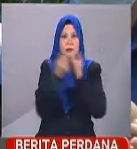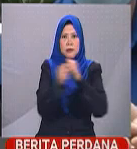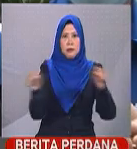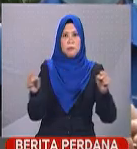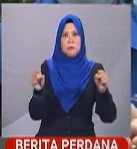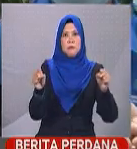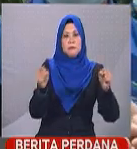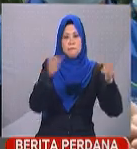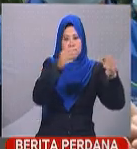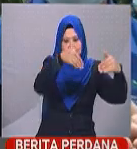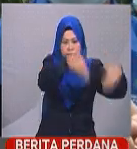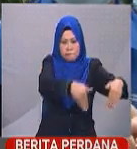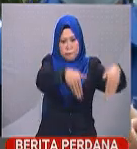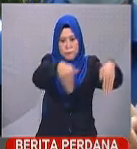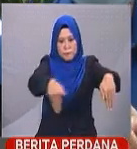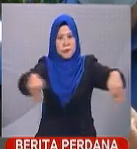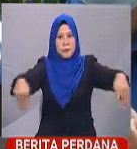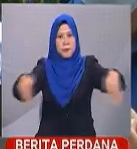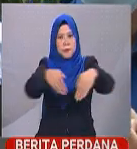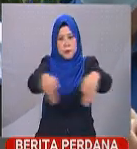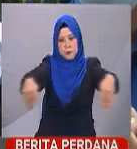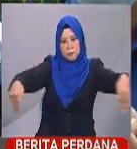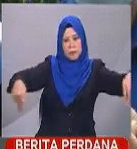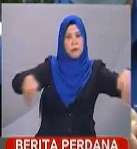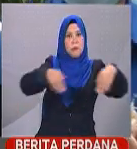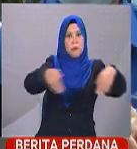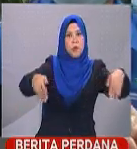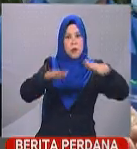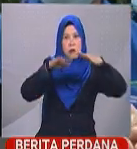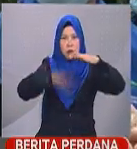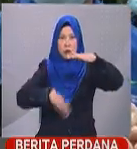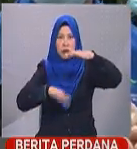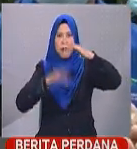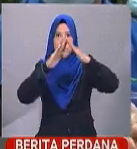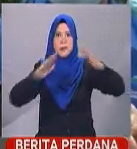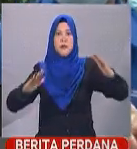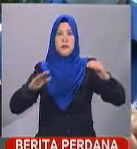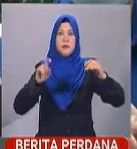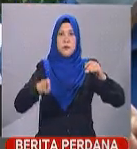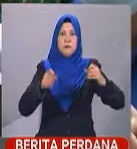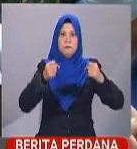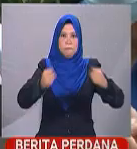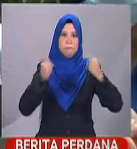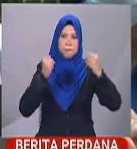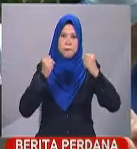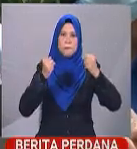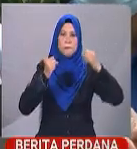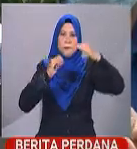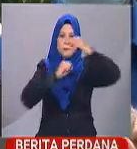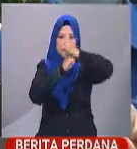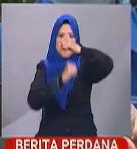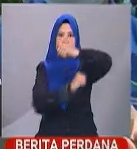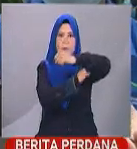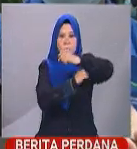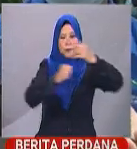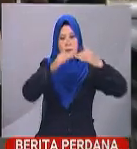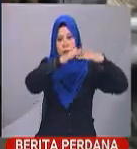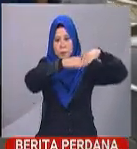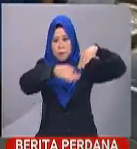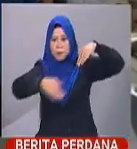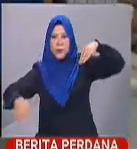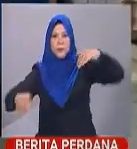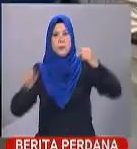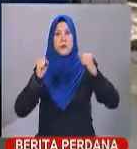piling dan juga anchor block anchor lah. Kita akan anchor ke bawah rumah untuk dia perkukuhkan lagi cerun.